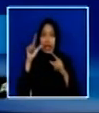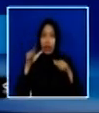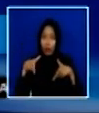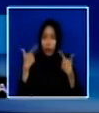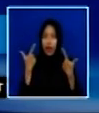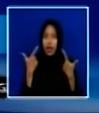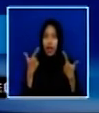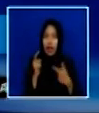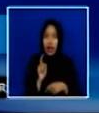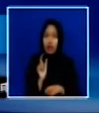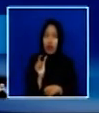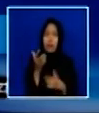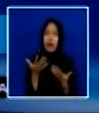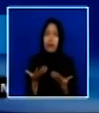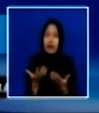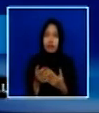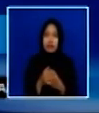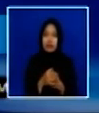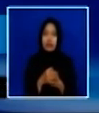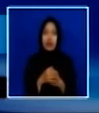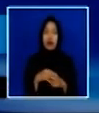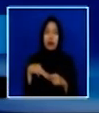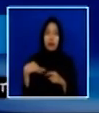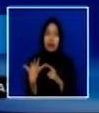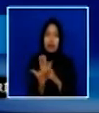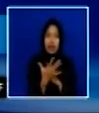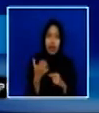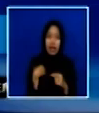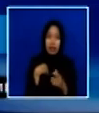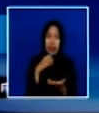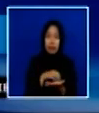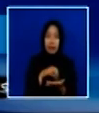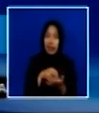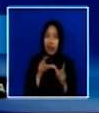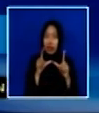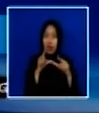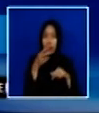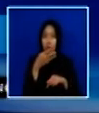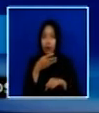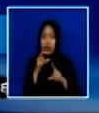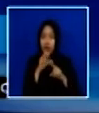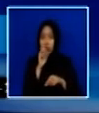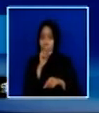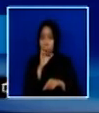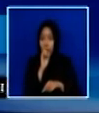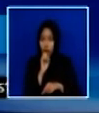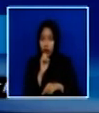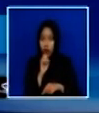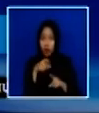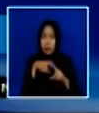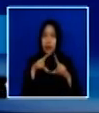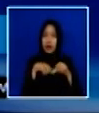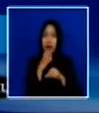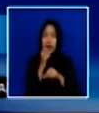ya utamanya untuk ama syarakat yang ada di slawi Doro Pemuda widoro karang taruna widoro